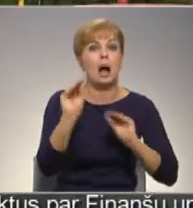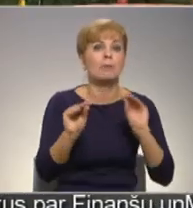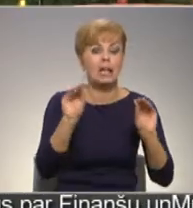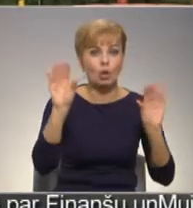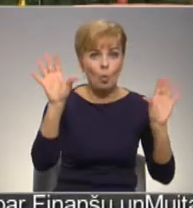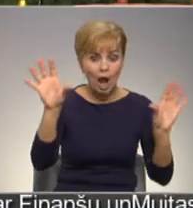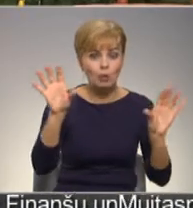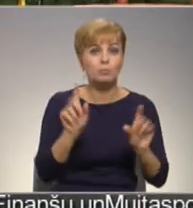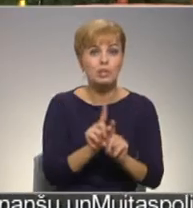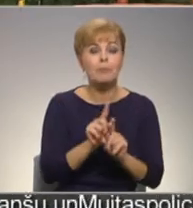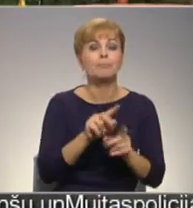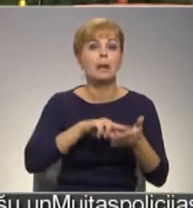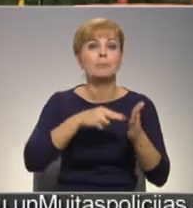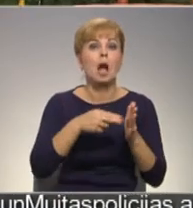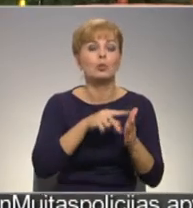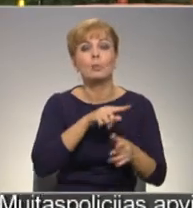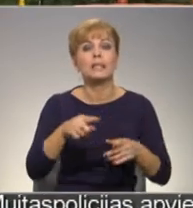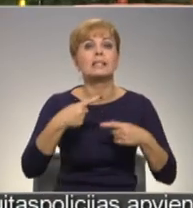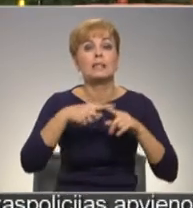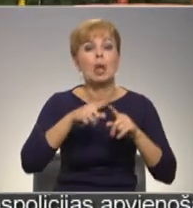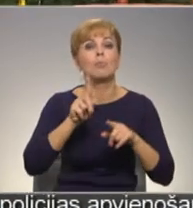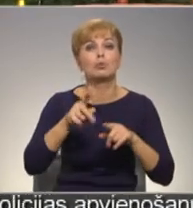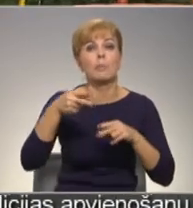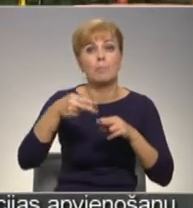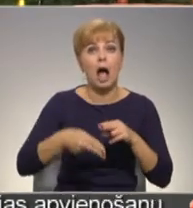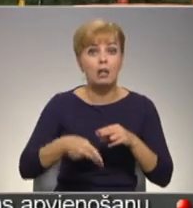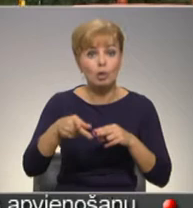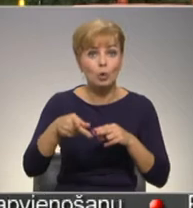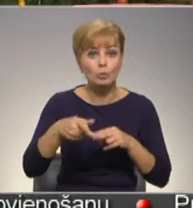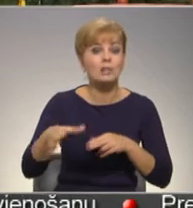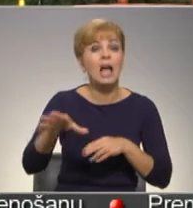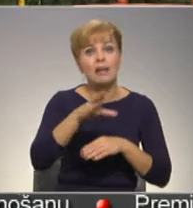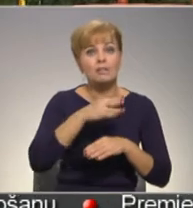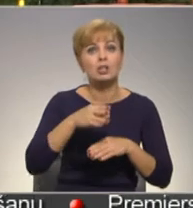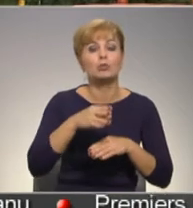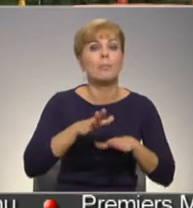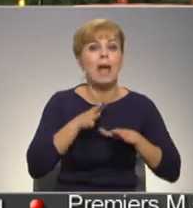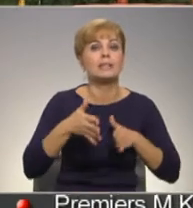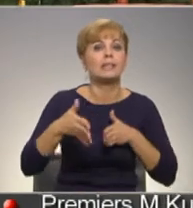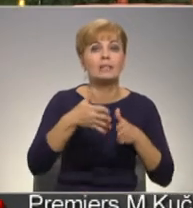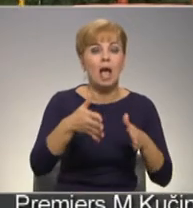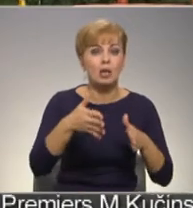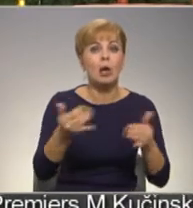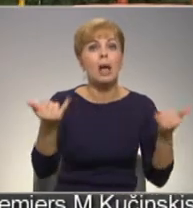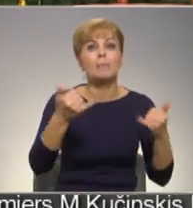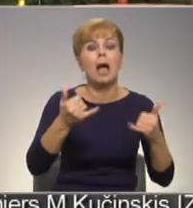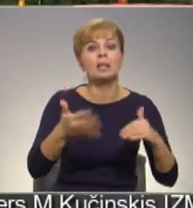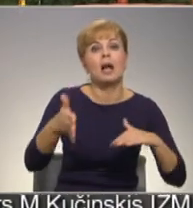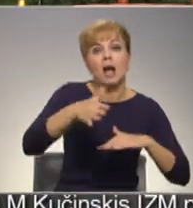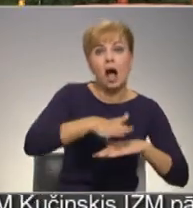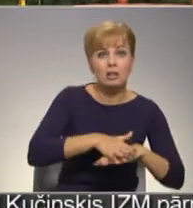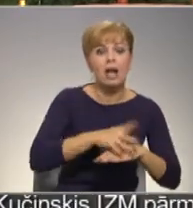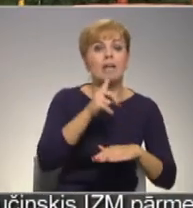mēs plānojam tā kā līdz tehnoloģiskajam pārtraukam visu ceļu dabūt asfaltbetona saizkārtā. Tā kā